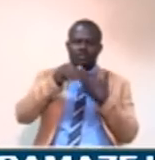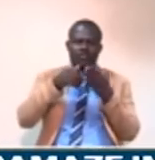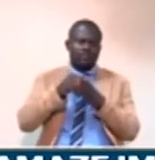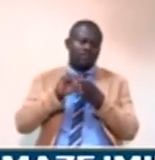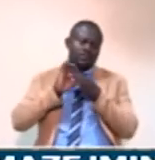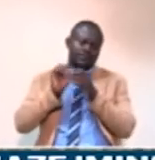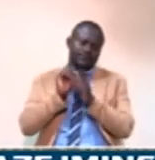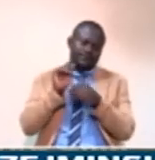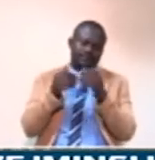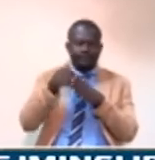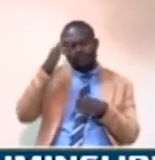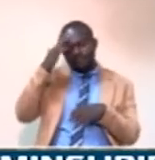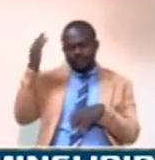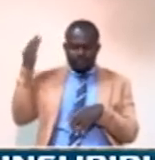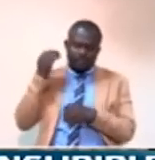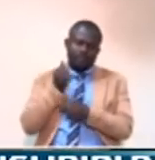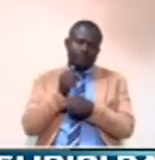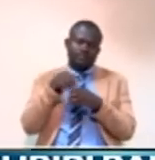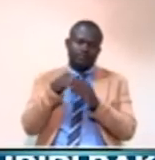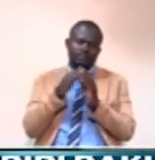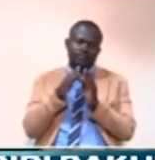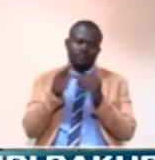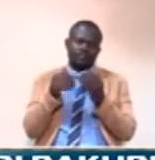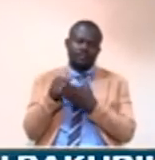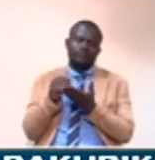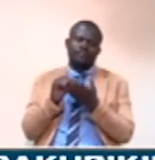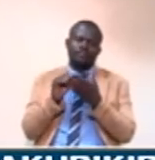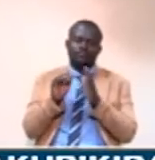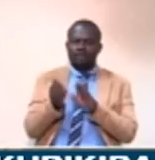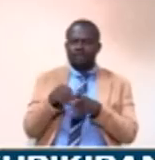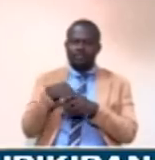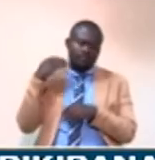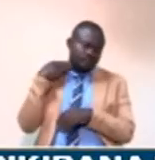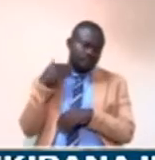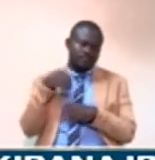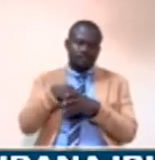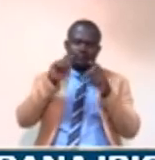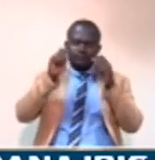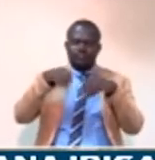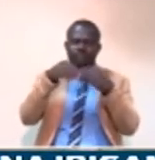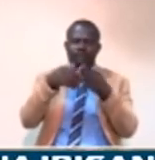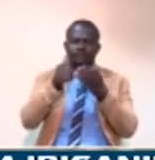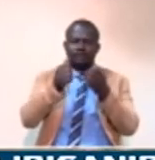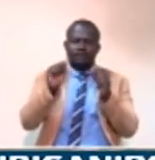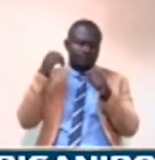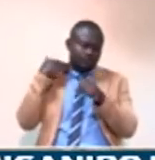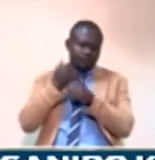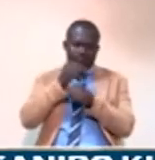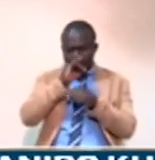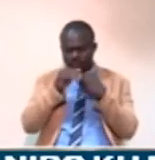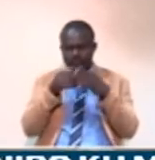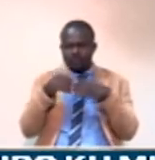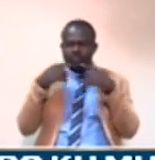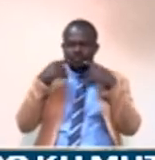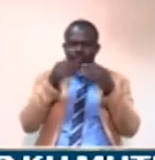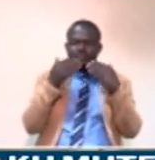bwifatanyije n'abaturage mu kwibuka abahoze ari abakozi b'uyu mujyi bazize jenoside. Mu buhamya bwahatangiwe, abarokotse jenoside bavuze ko bashima